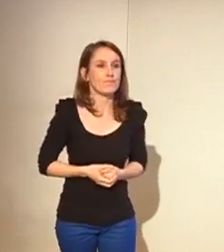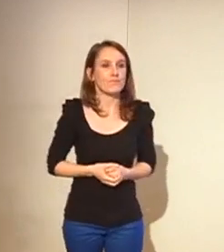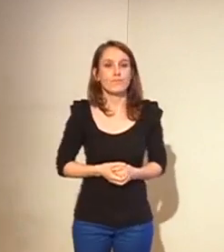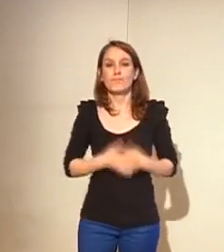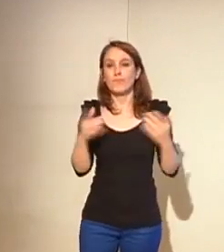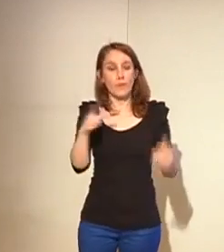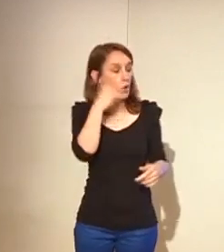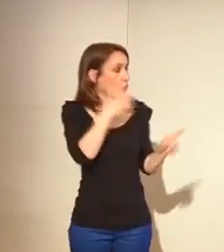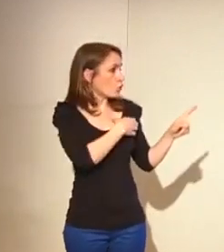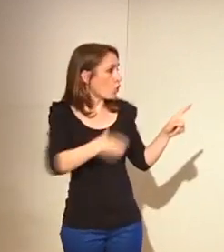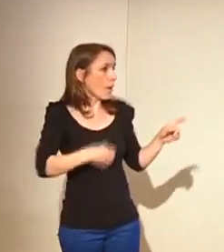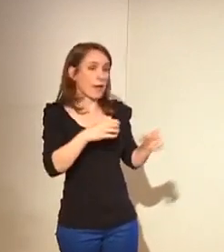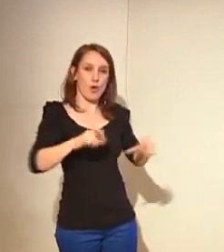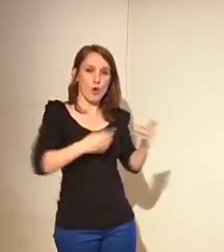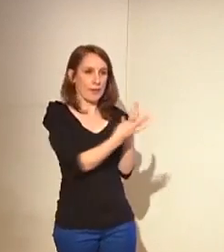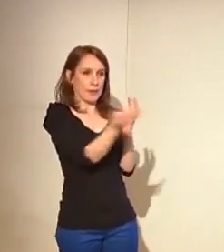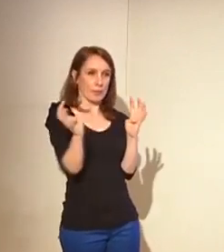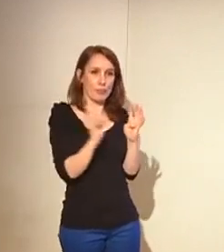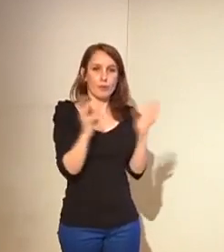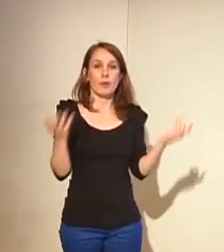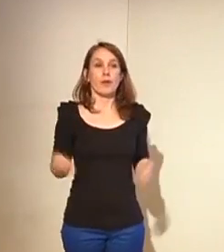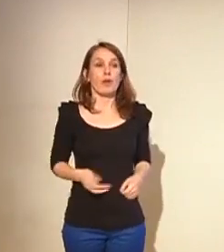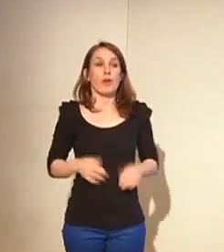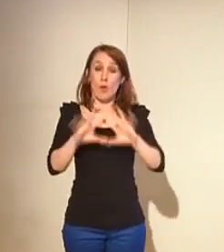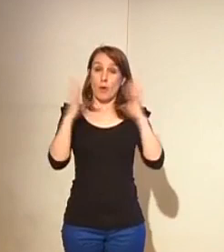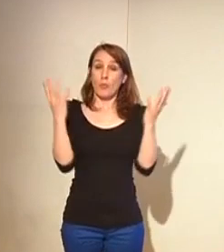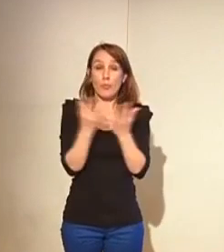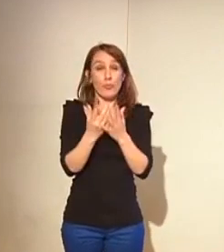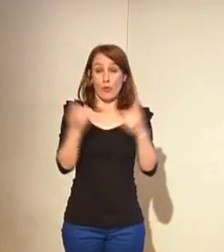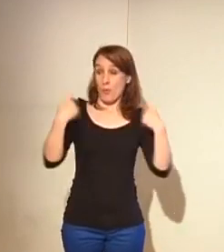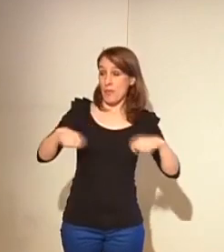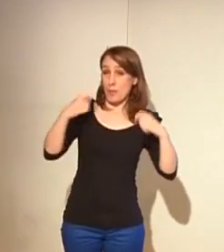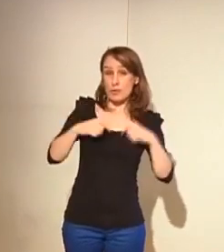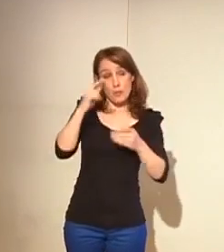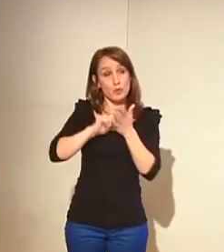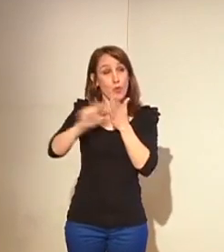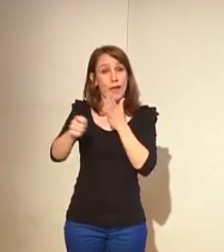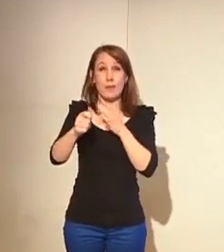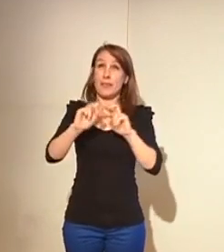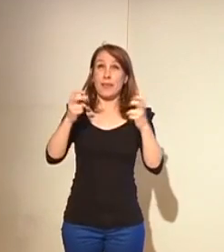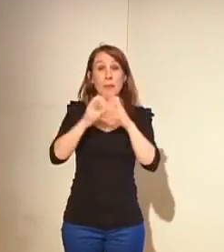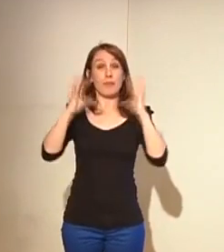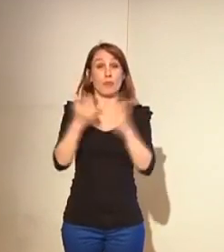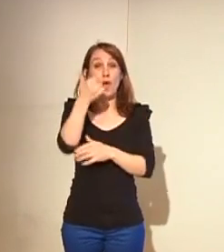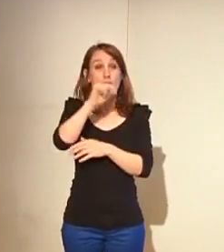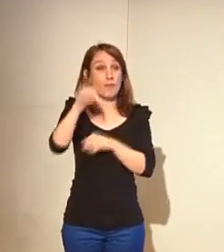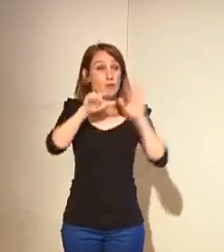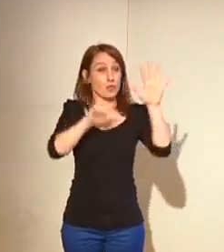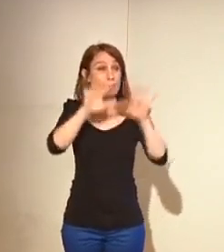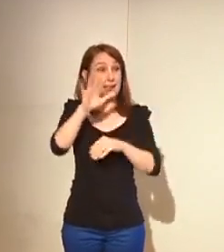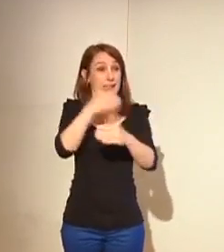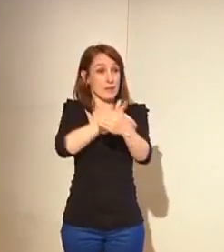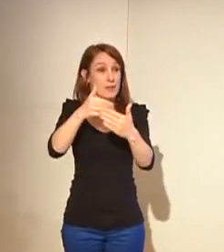le Maire mes chers collègues si l'enveloppe des élus qui était fixée à 1150000 € jusqu'en mars 2014 et passé